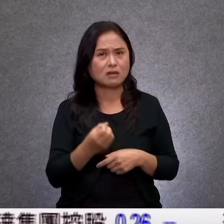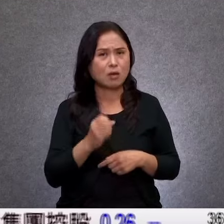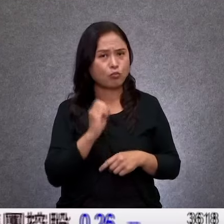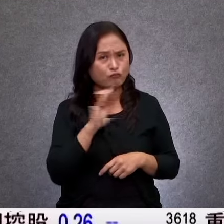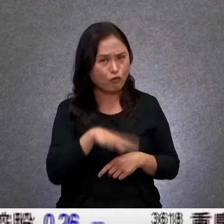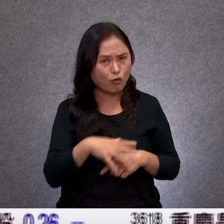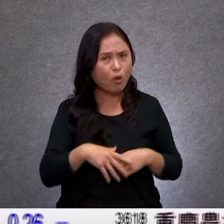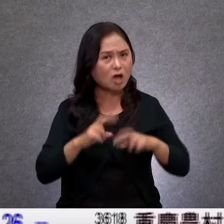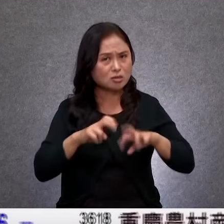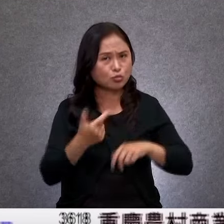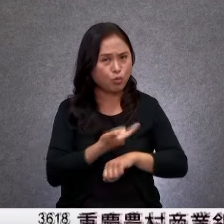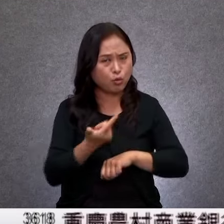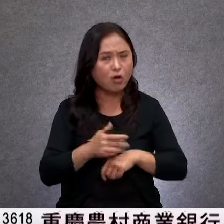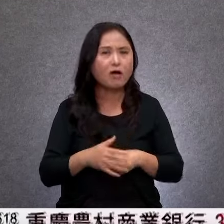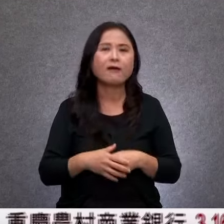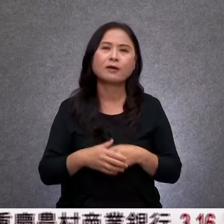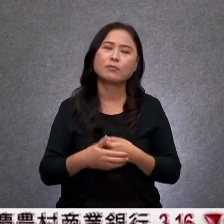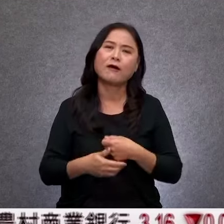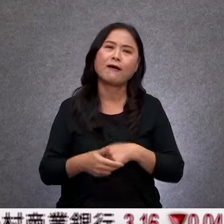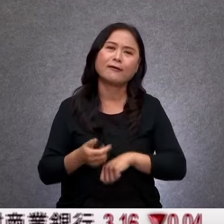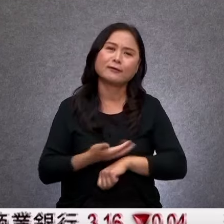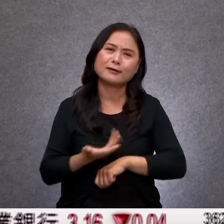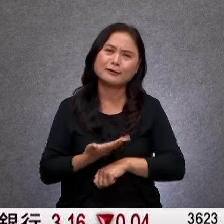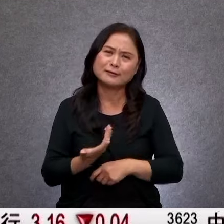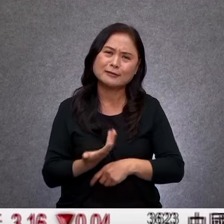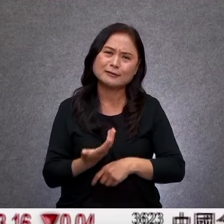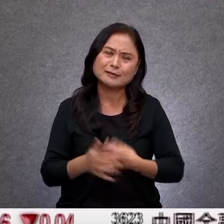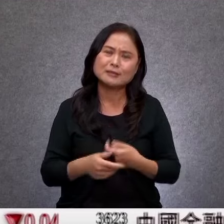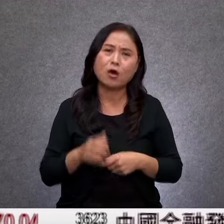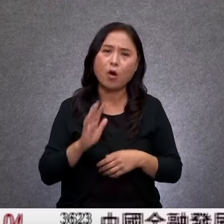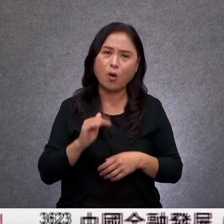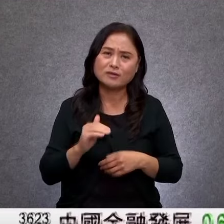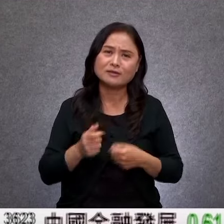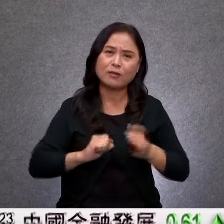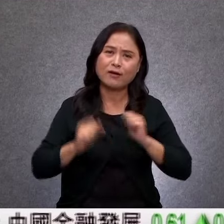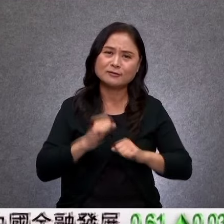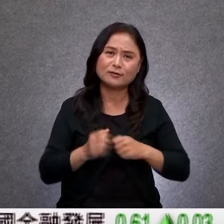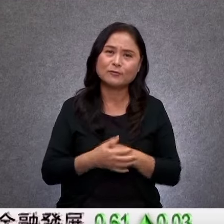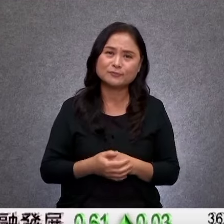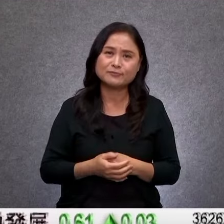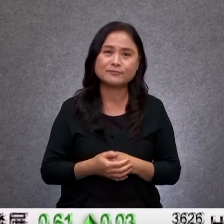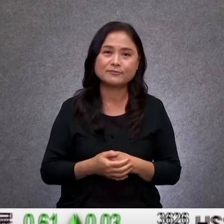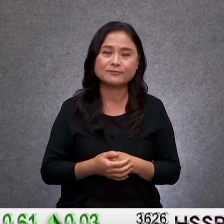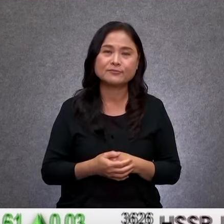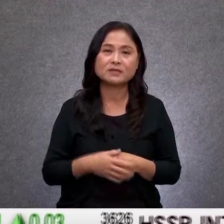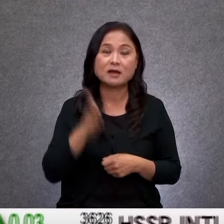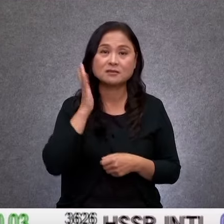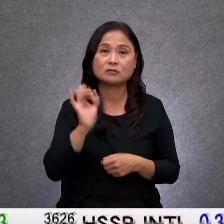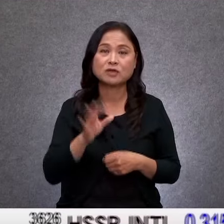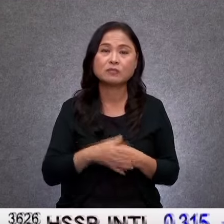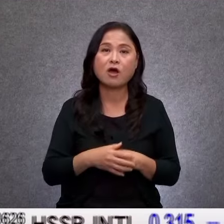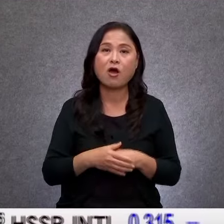研究。咁你都話研究咗好耐，其實會唔會真係幾時有實質嘅行動咧？